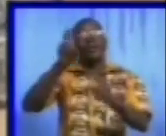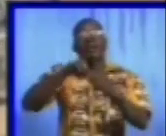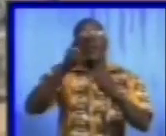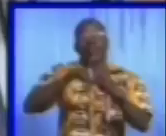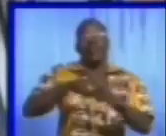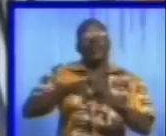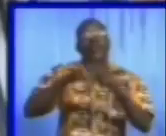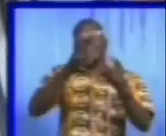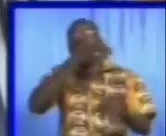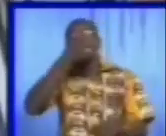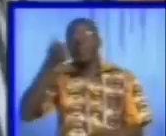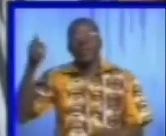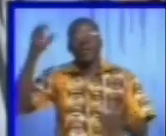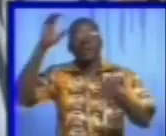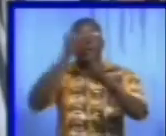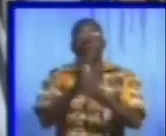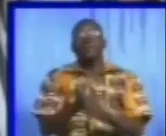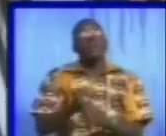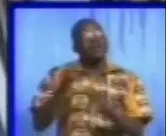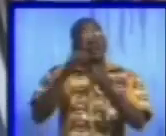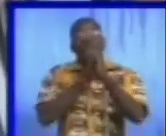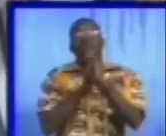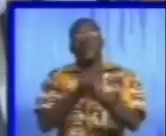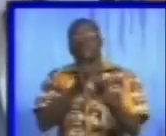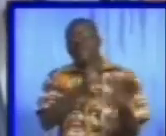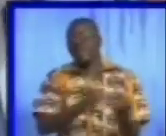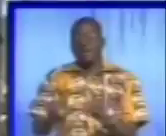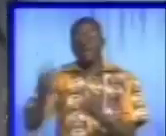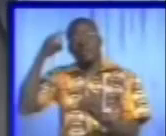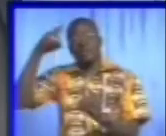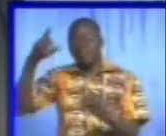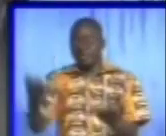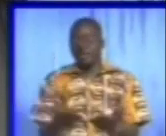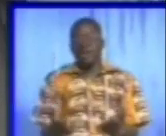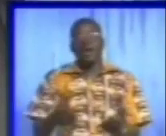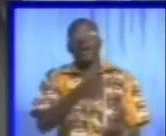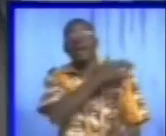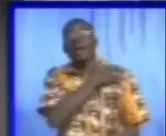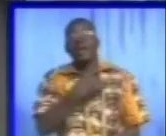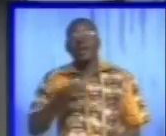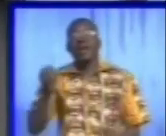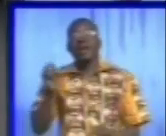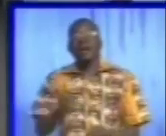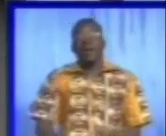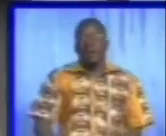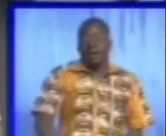meilleurs cyclistes qui ont remporté une course organisée à l'occasion, ainsi que la pétanque et le